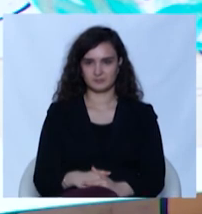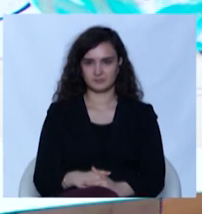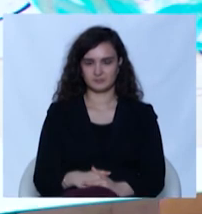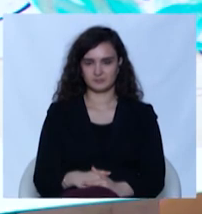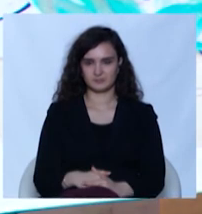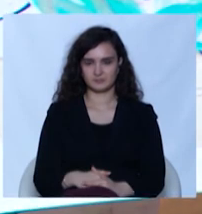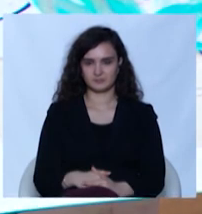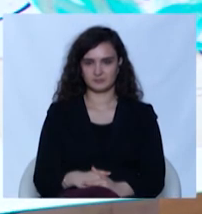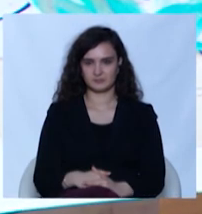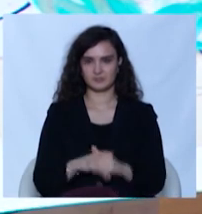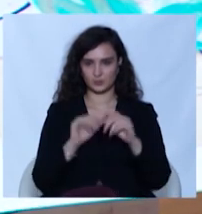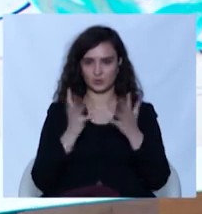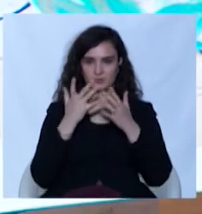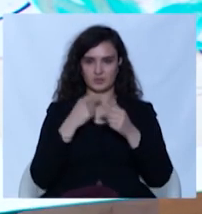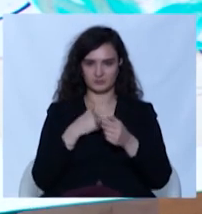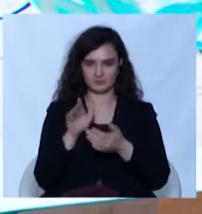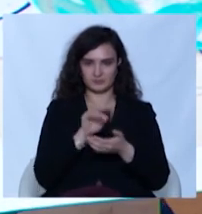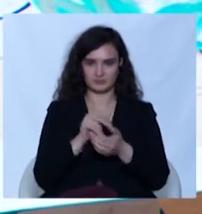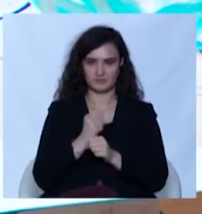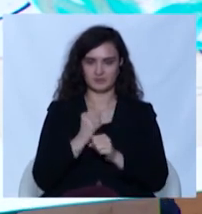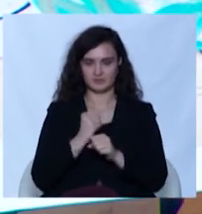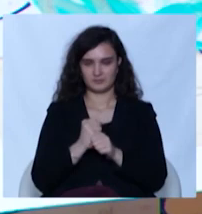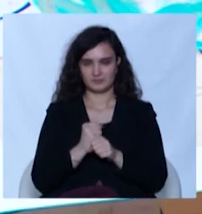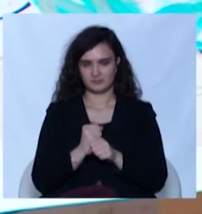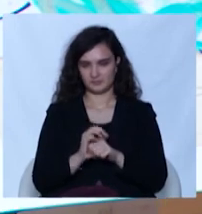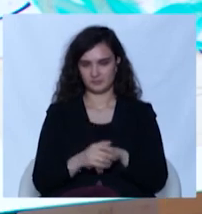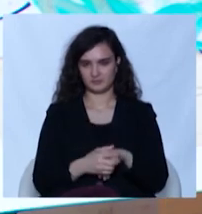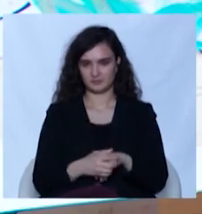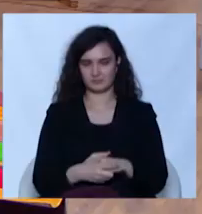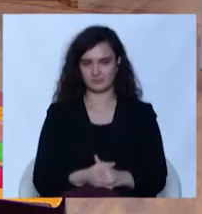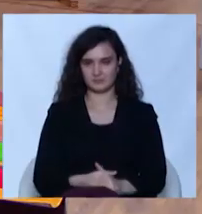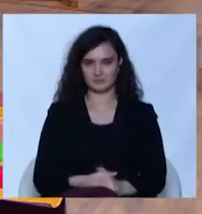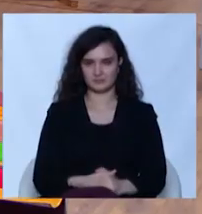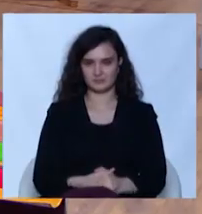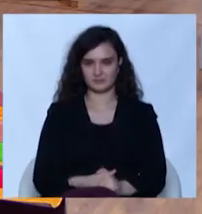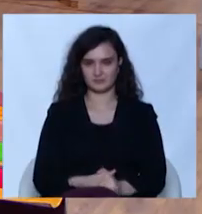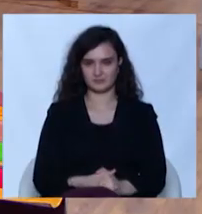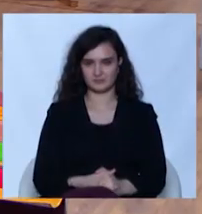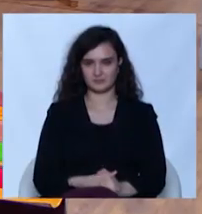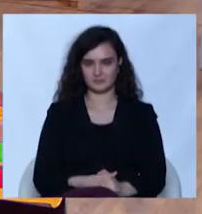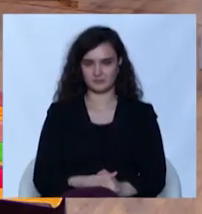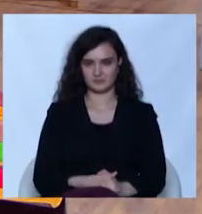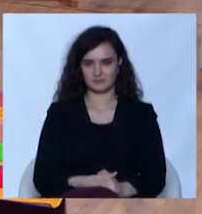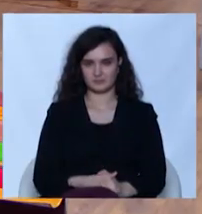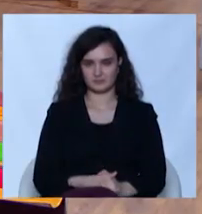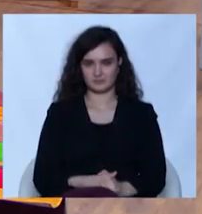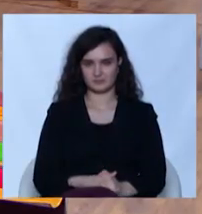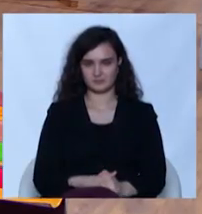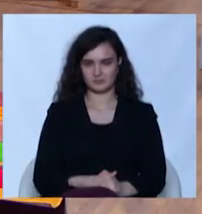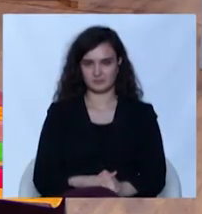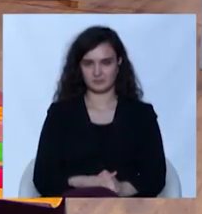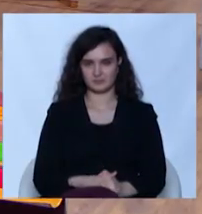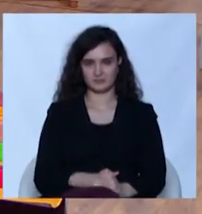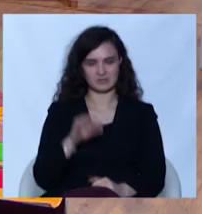აი ესე უცბად, მე ახლა კიდევ 1 ნოის გაგიკეთეთ. უკაცრავად თმები